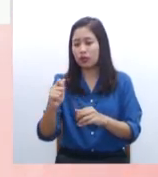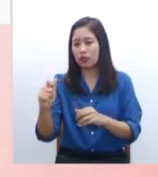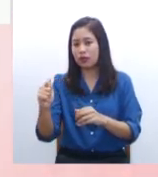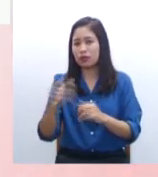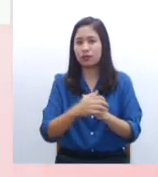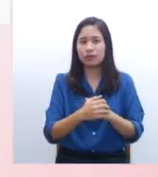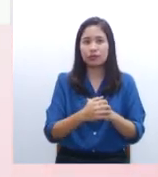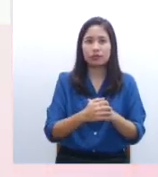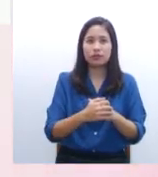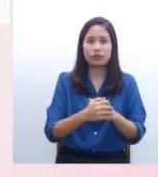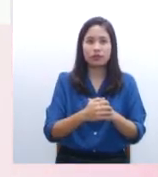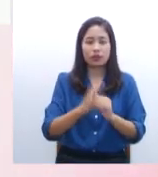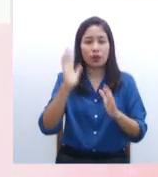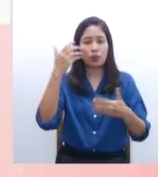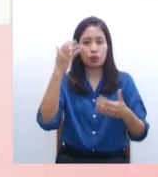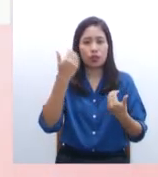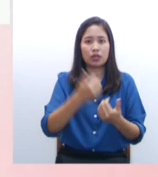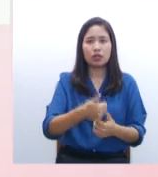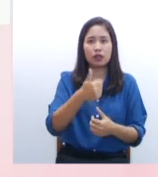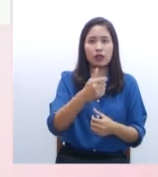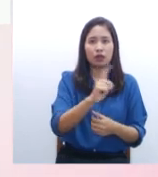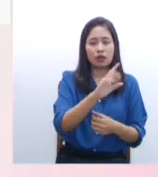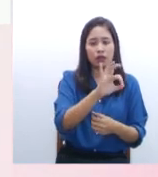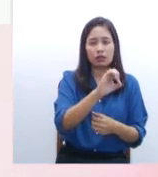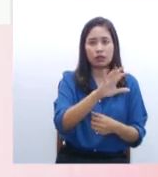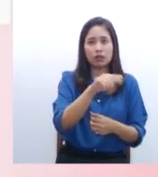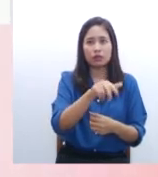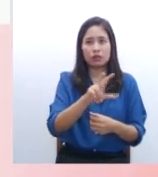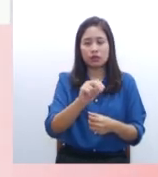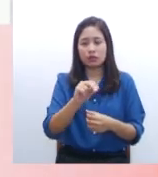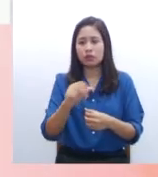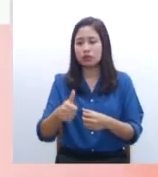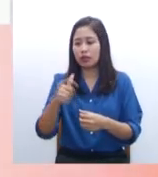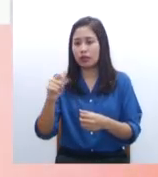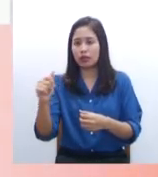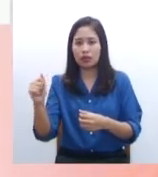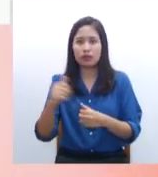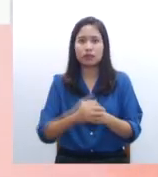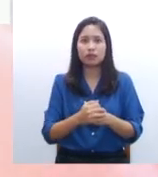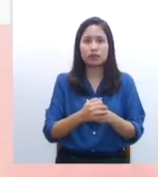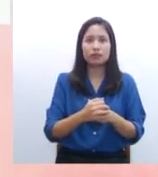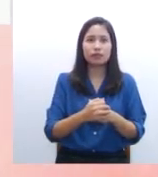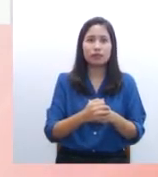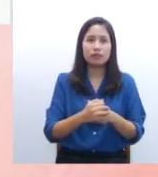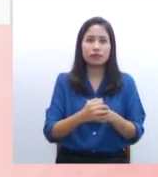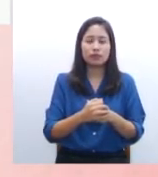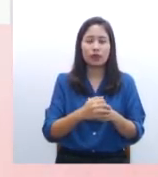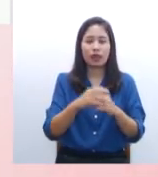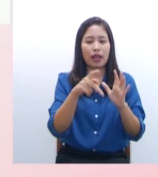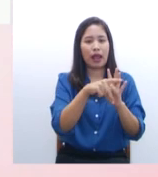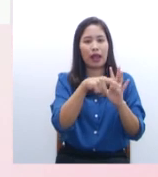6สปลพบุรีเขต2ครับได้ 95.30 ครับได้เกรด AA เช่นเดียวกันนะครับอันดับ7ครับสปลำพูนเขต1ครับ